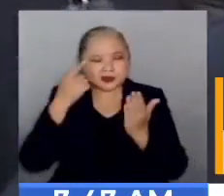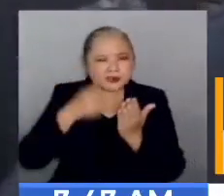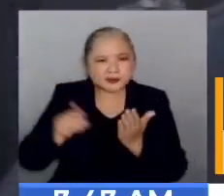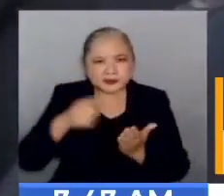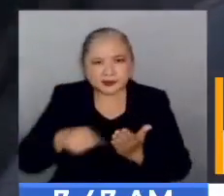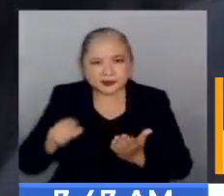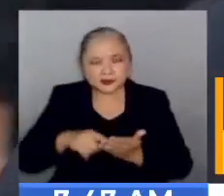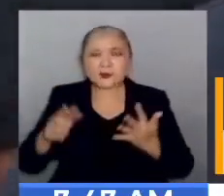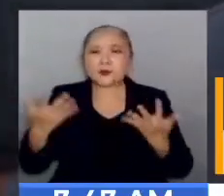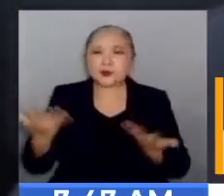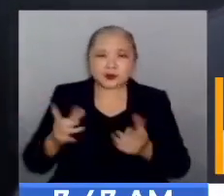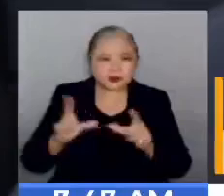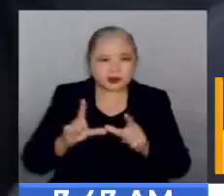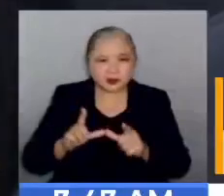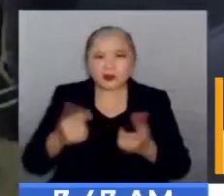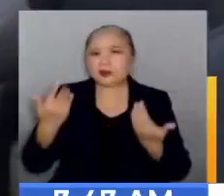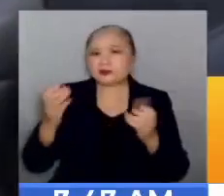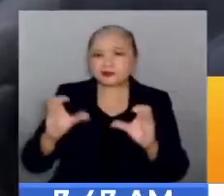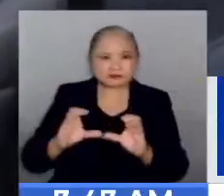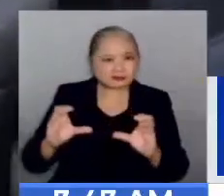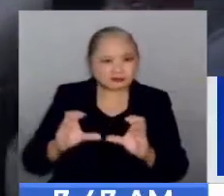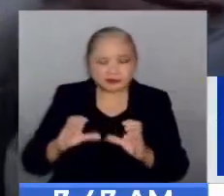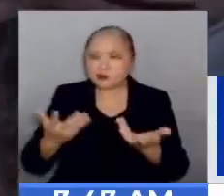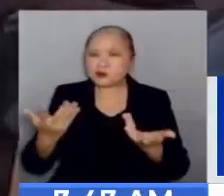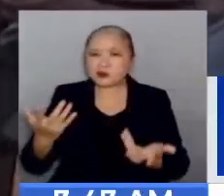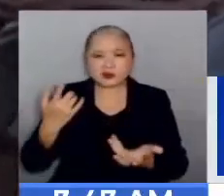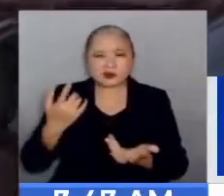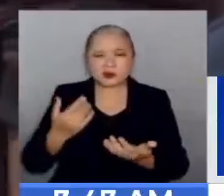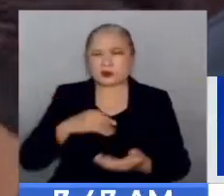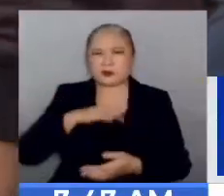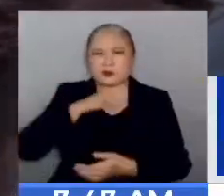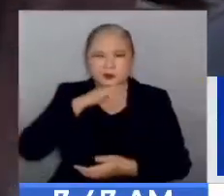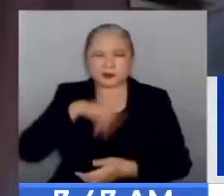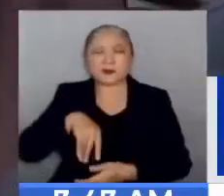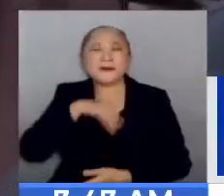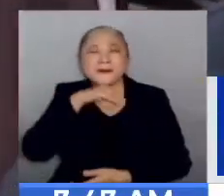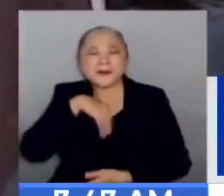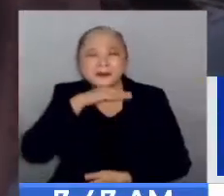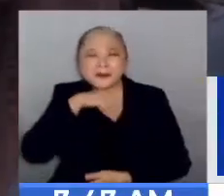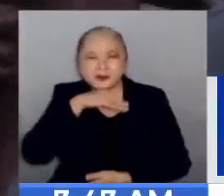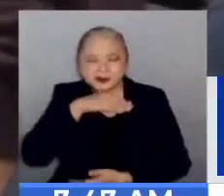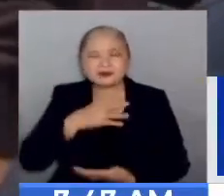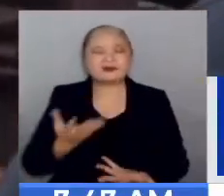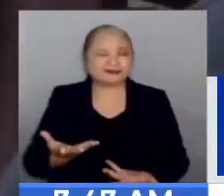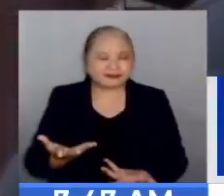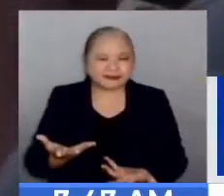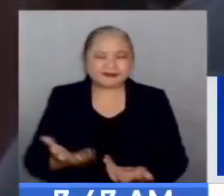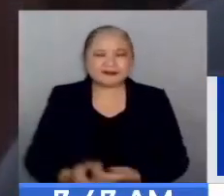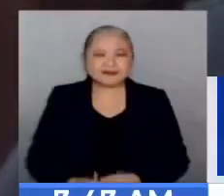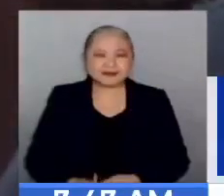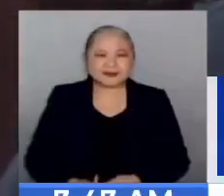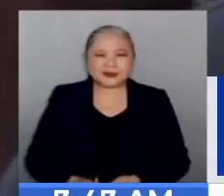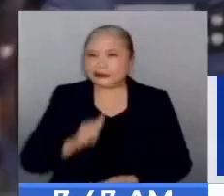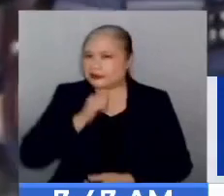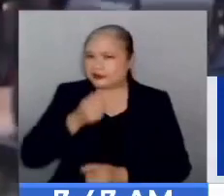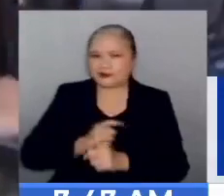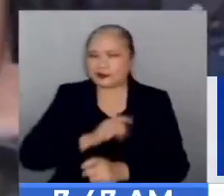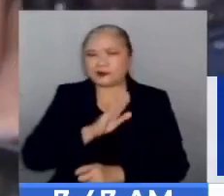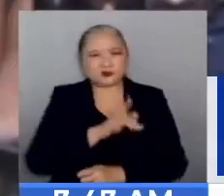inspection certificate at napakadumi ng baboy. So hindi talaga galing sa isang lehitimo na